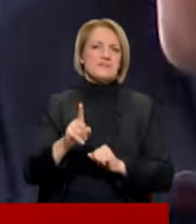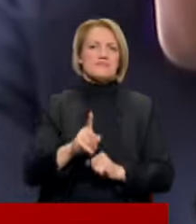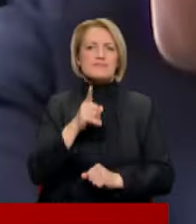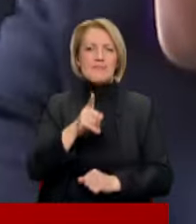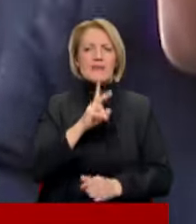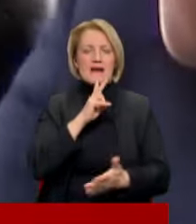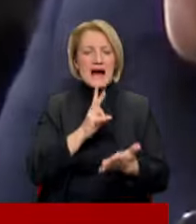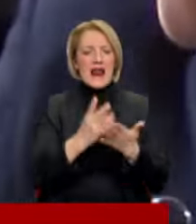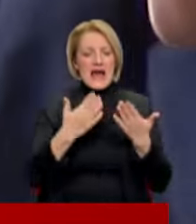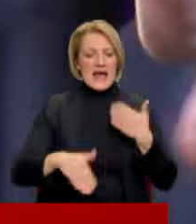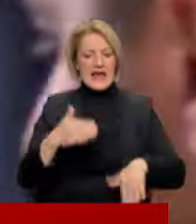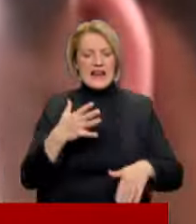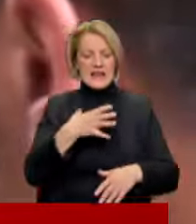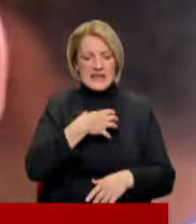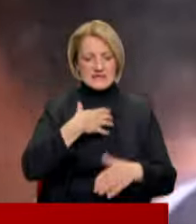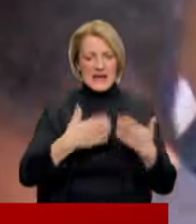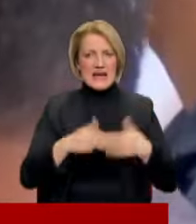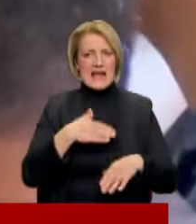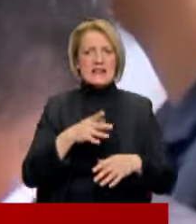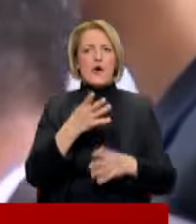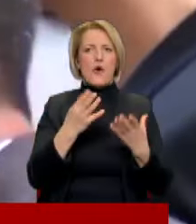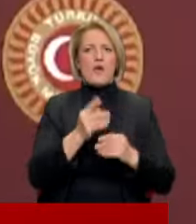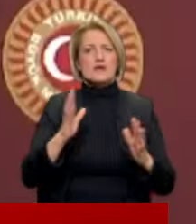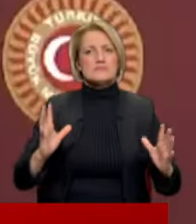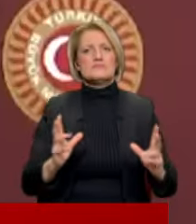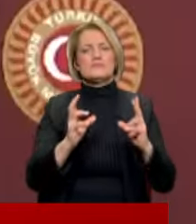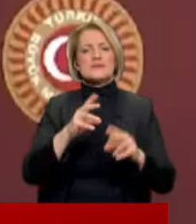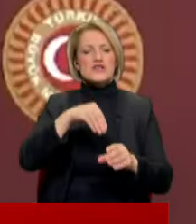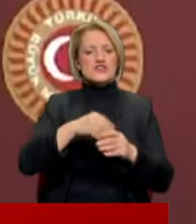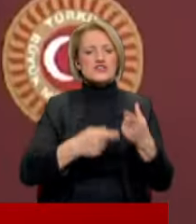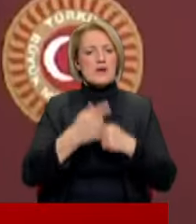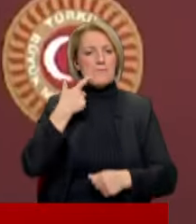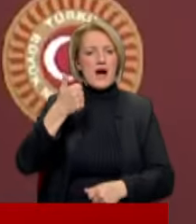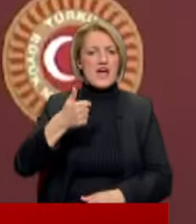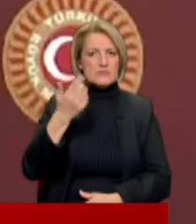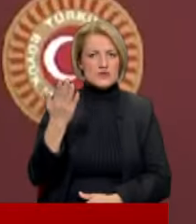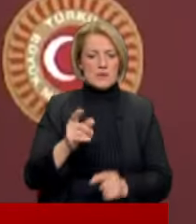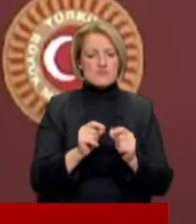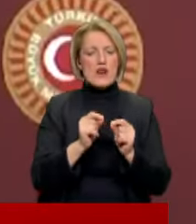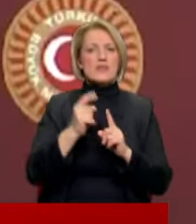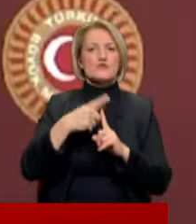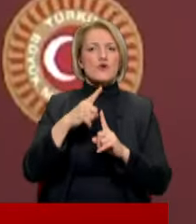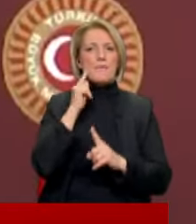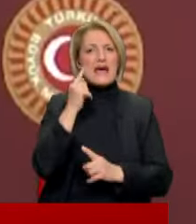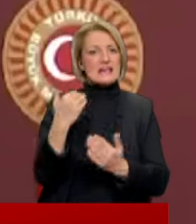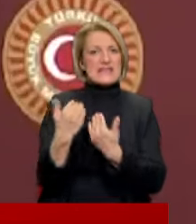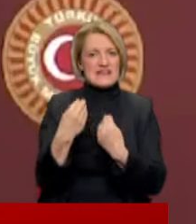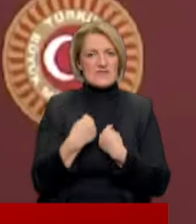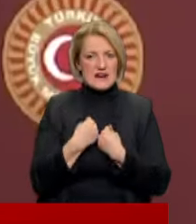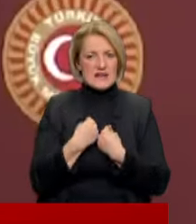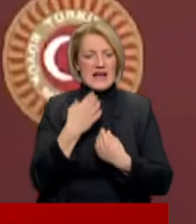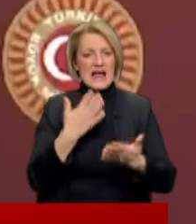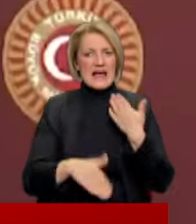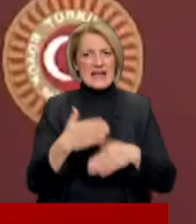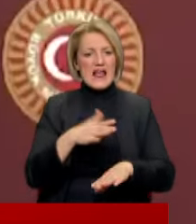kararı kendisi de engelli olan Bayram ile Güler'i karşı karşıya getirdi. İçişleri Bakan Yardımcımız Bülent Turan Bey destek verdi.